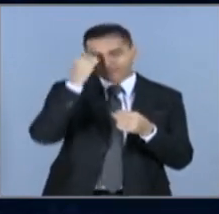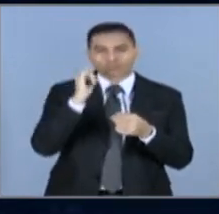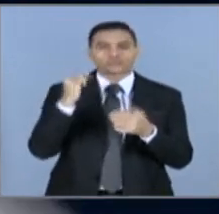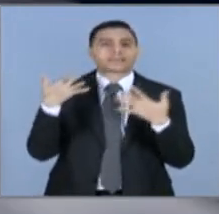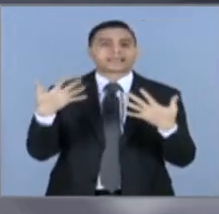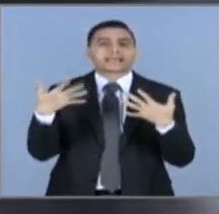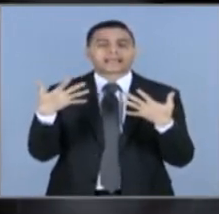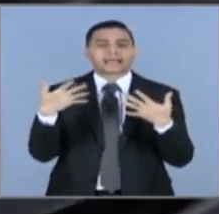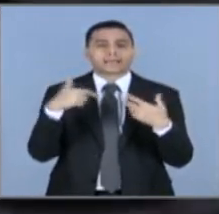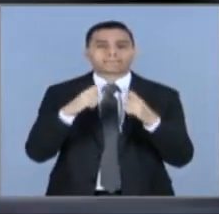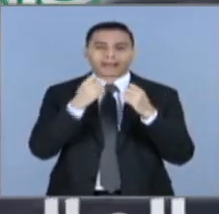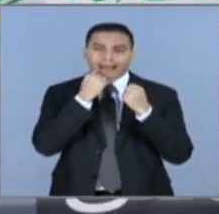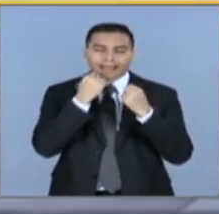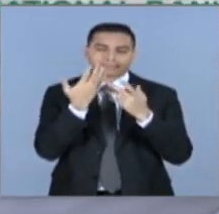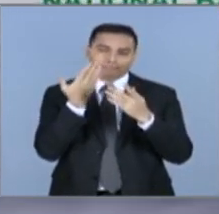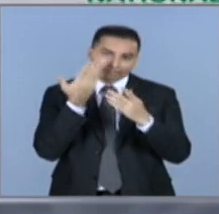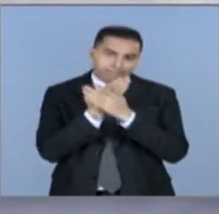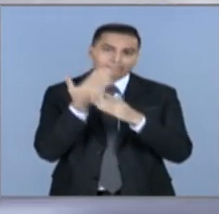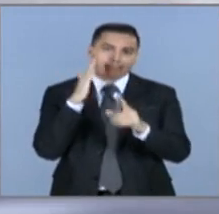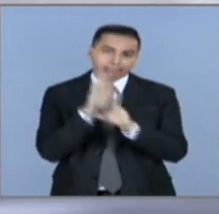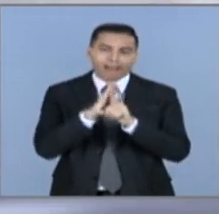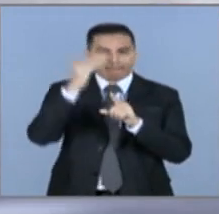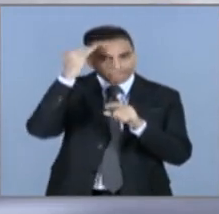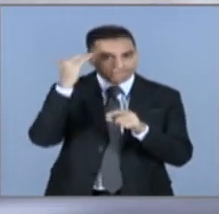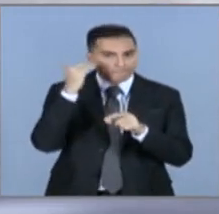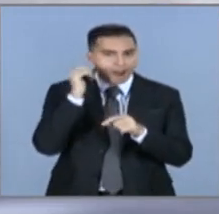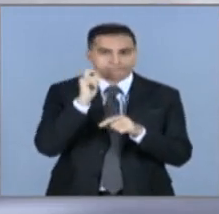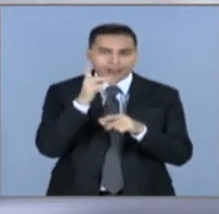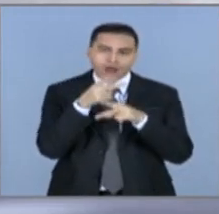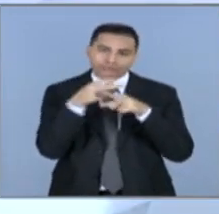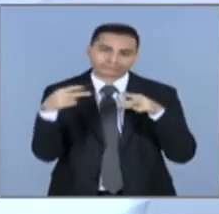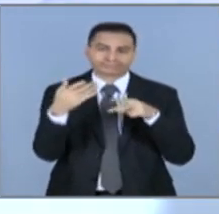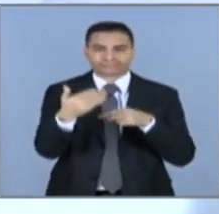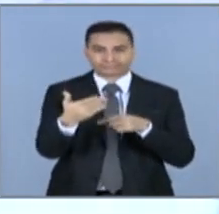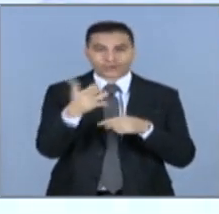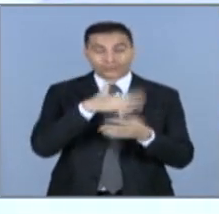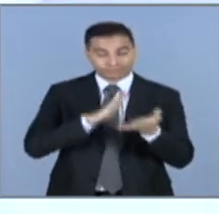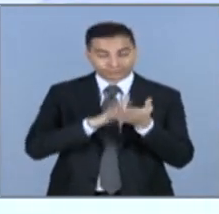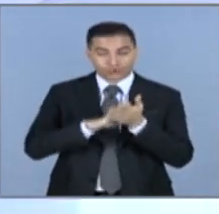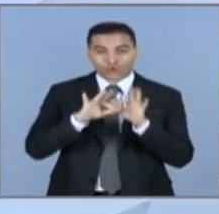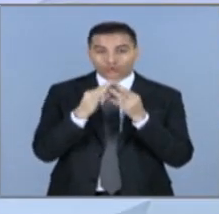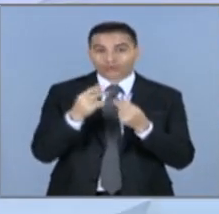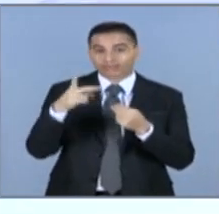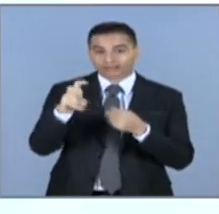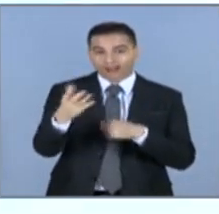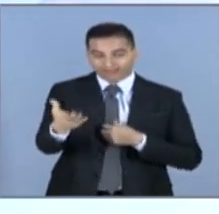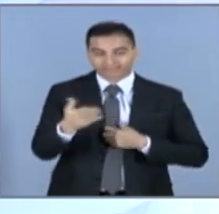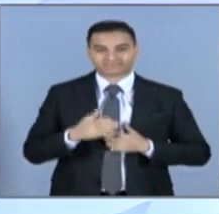4,492,500 جنيه من البنك الأهلي لدعم المرأة المعيلة والشمول المالي. كلنا نحيي عيلة طه.